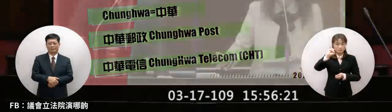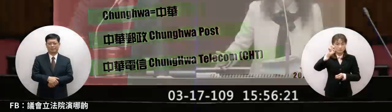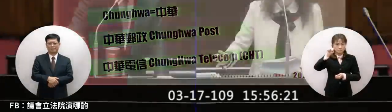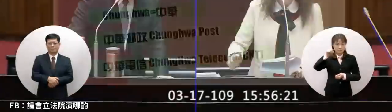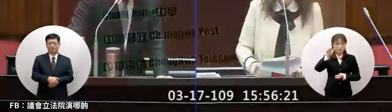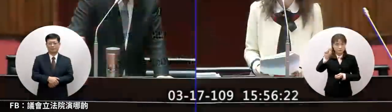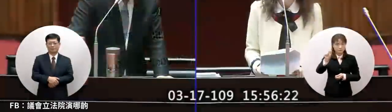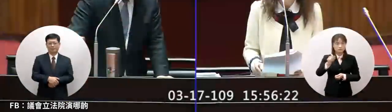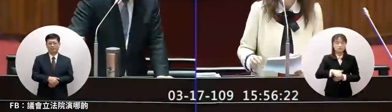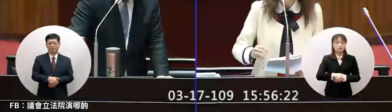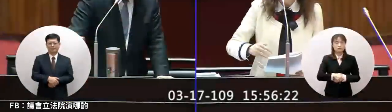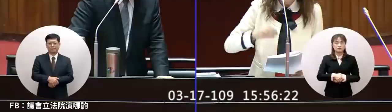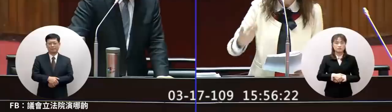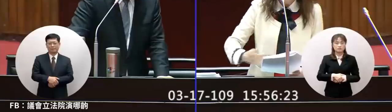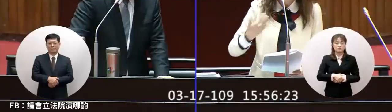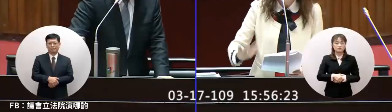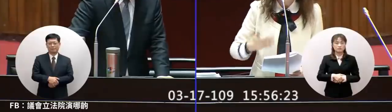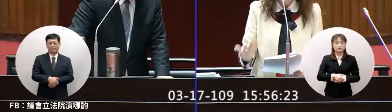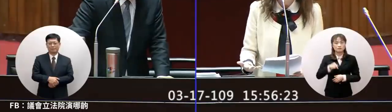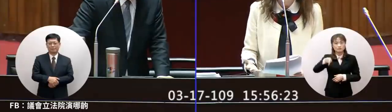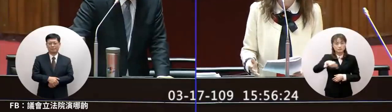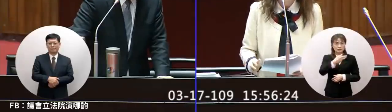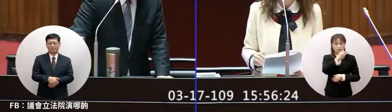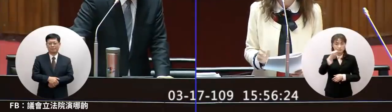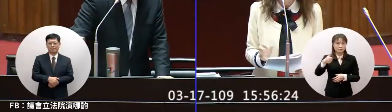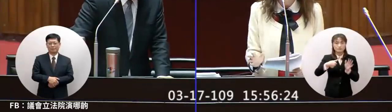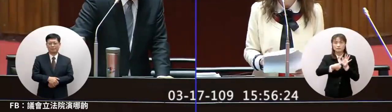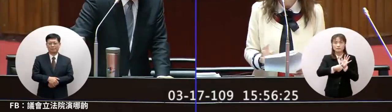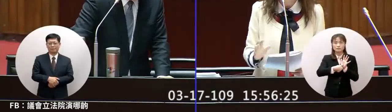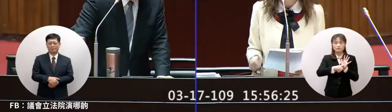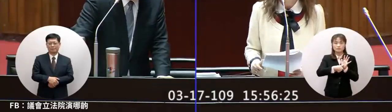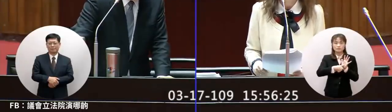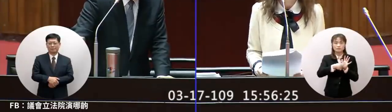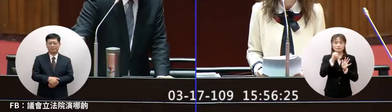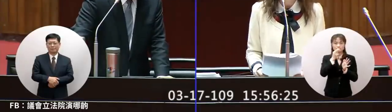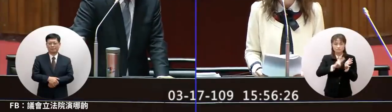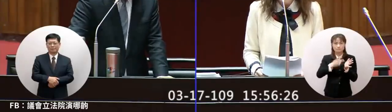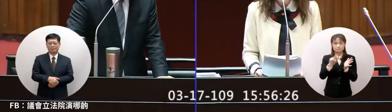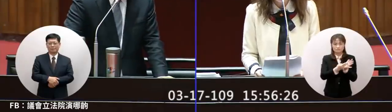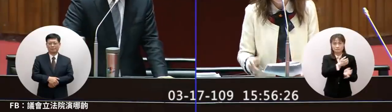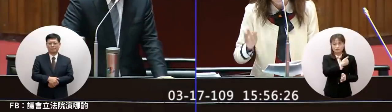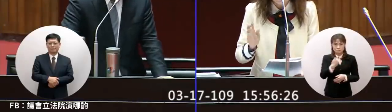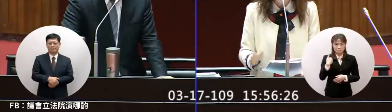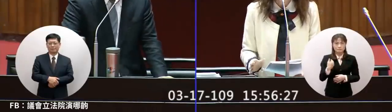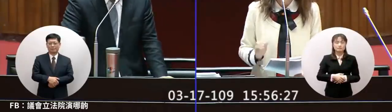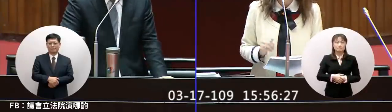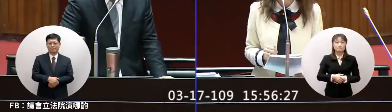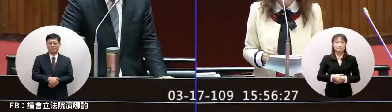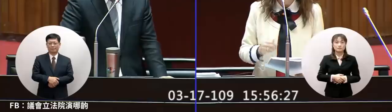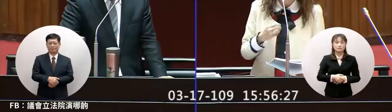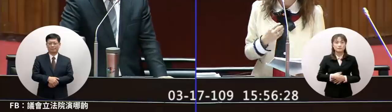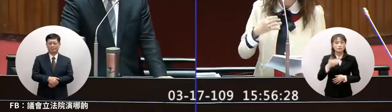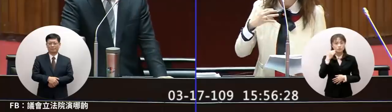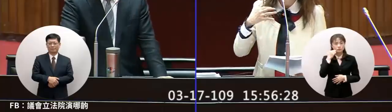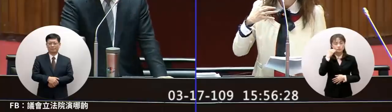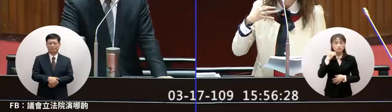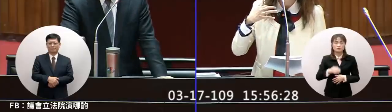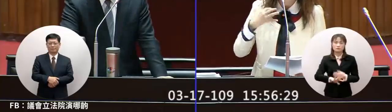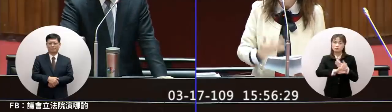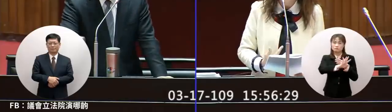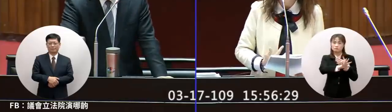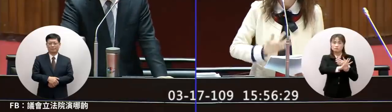什么。所以其实这个英文名吼，其实是会当做调整的。所以是不是那告诉讲，咱把